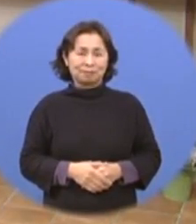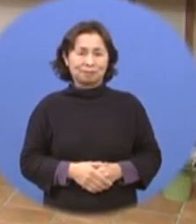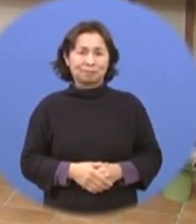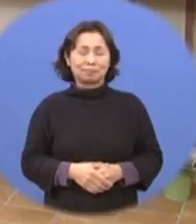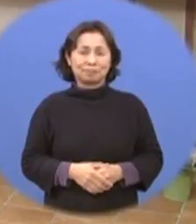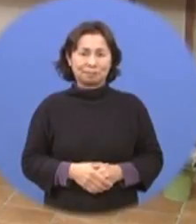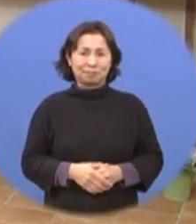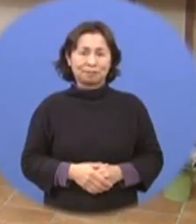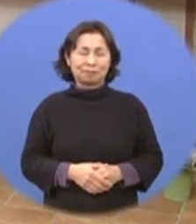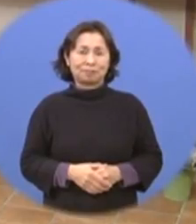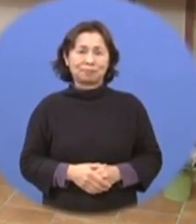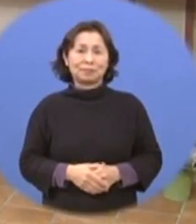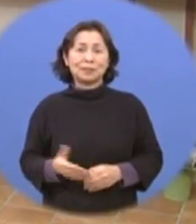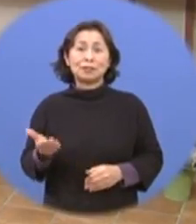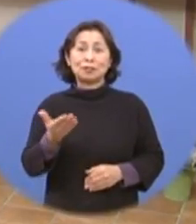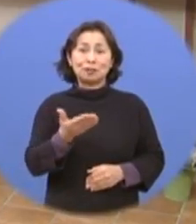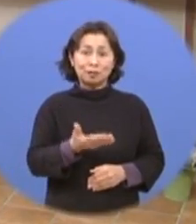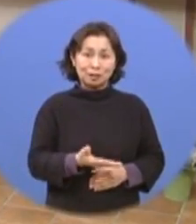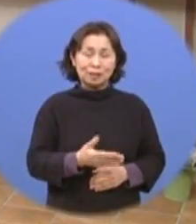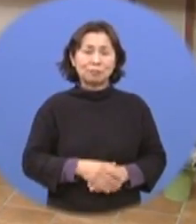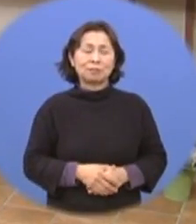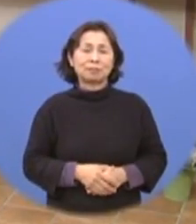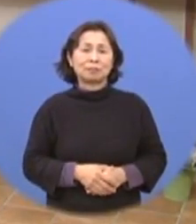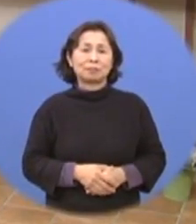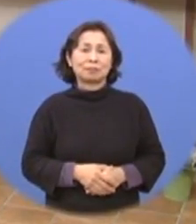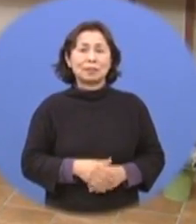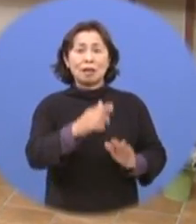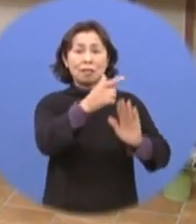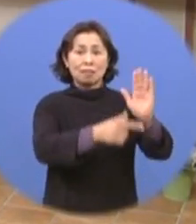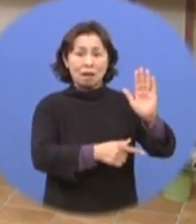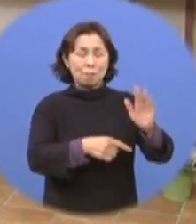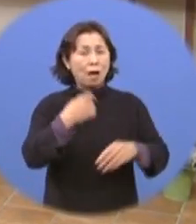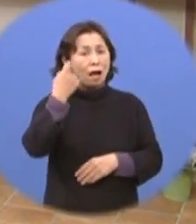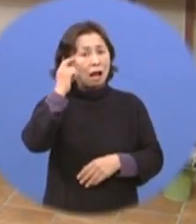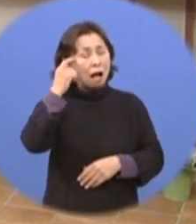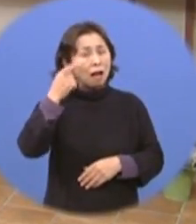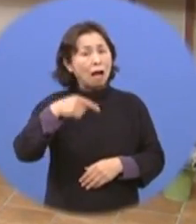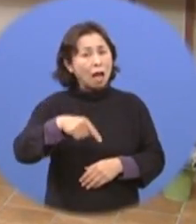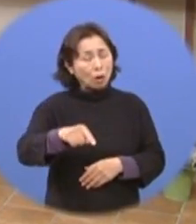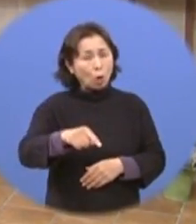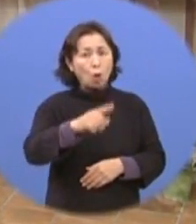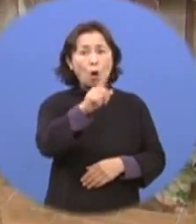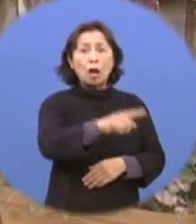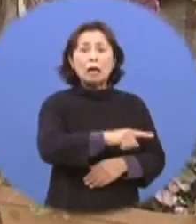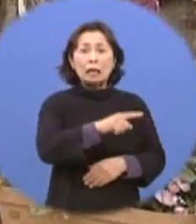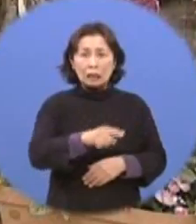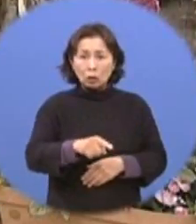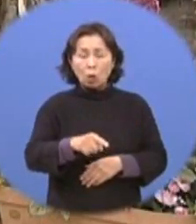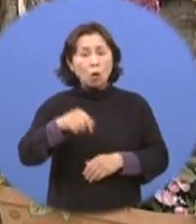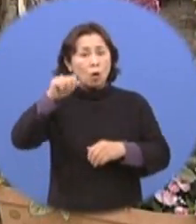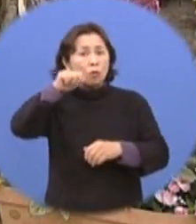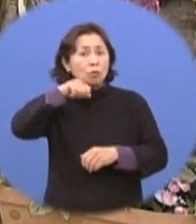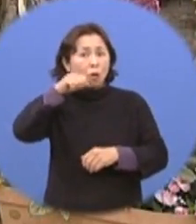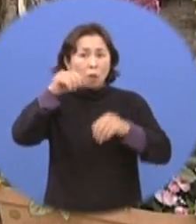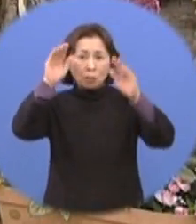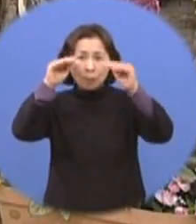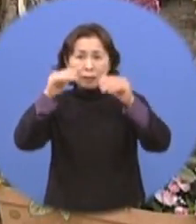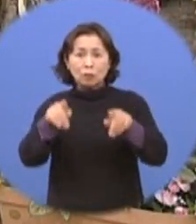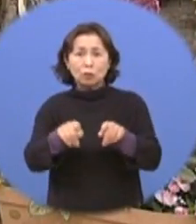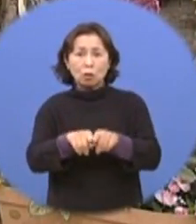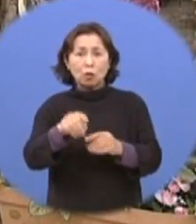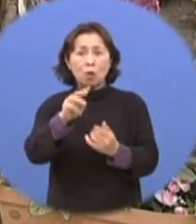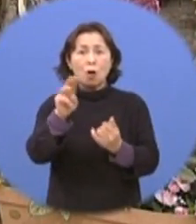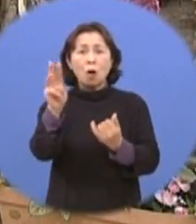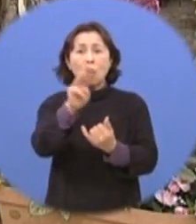記録に21後半は考えを人とペットの防災と題しお送りしますまずは